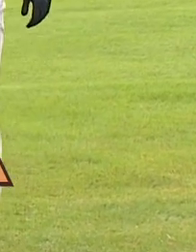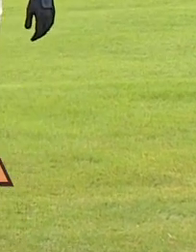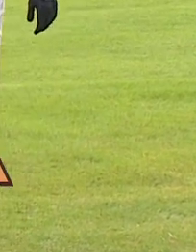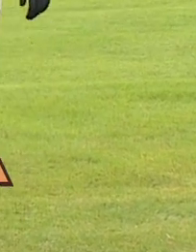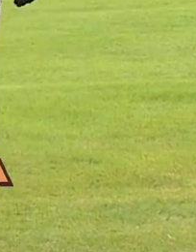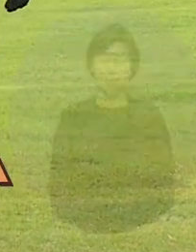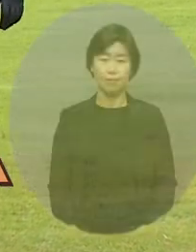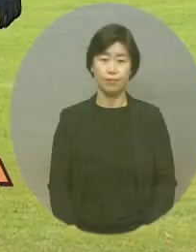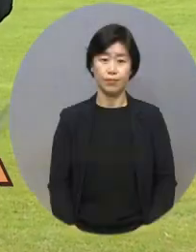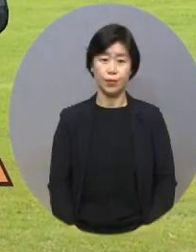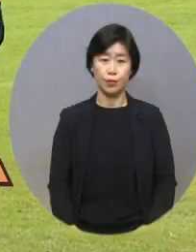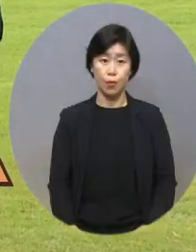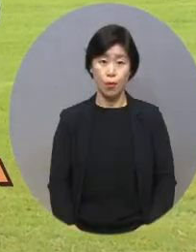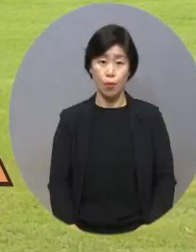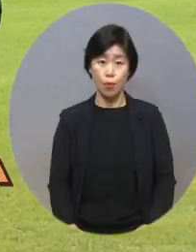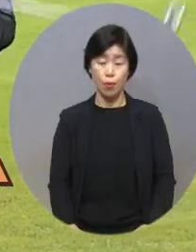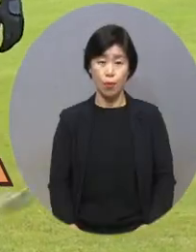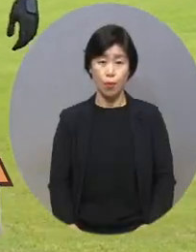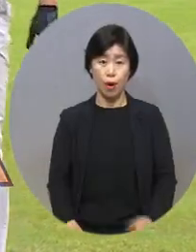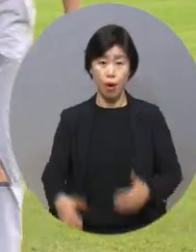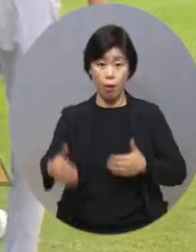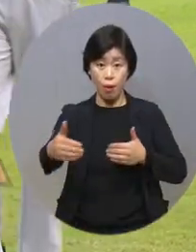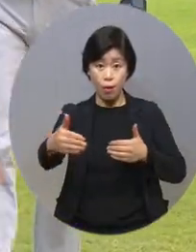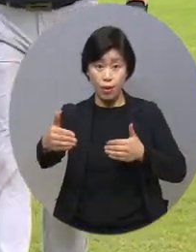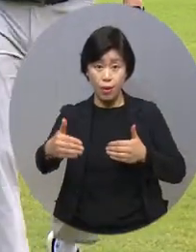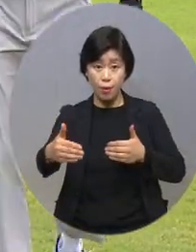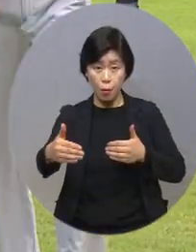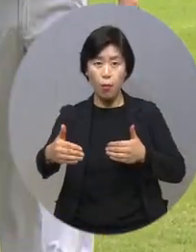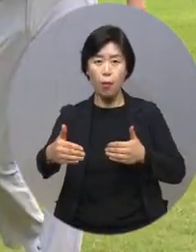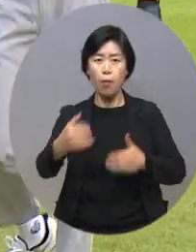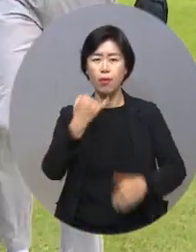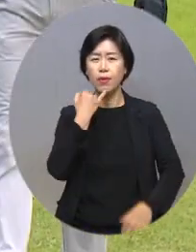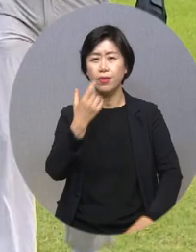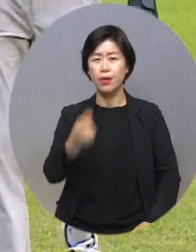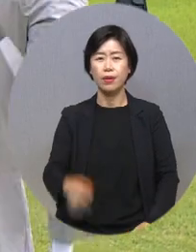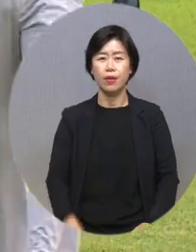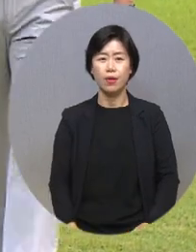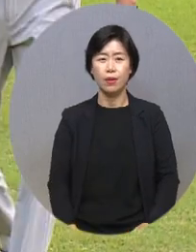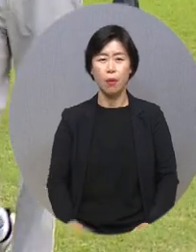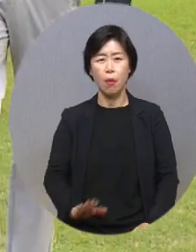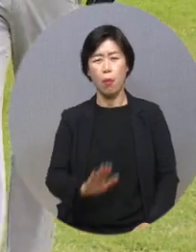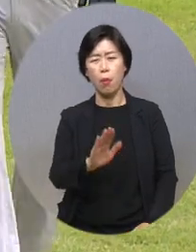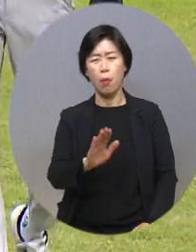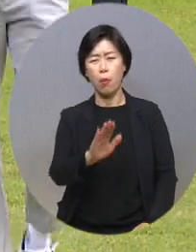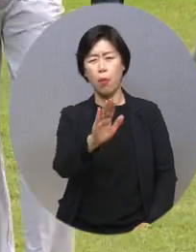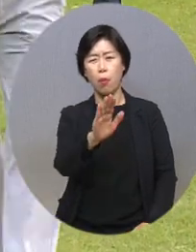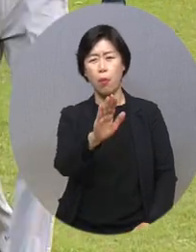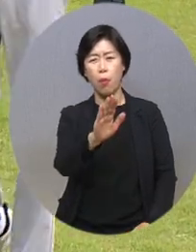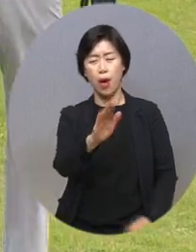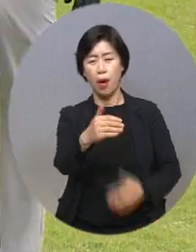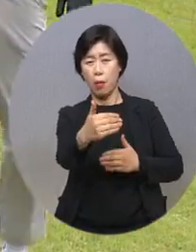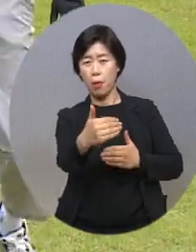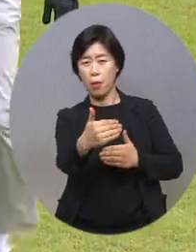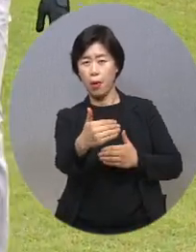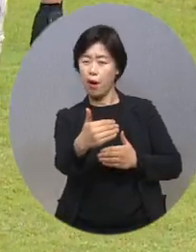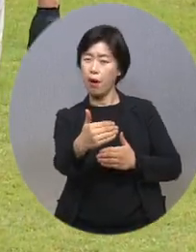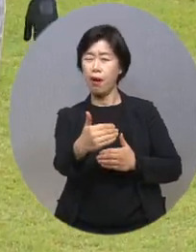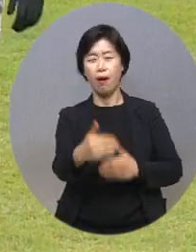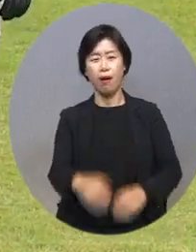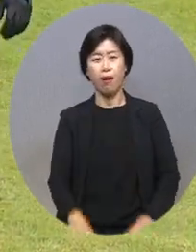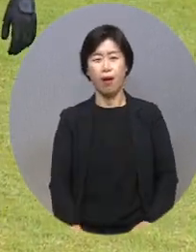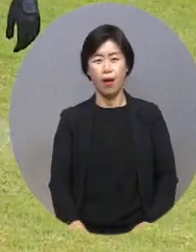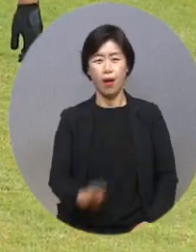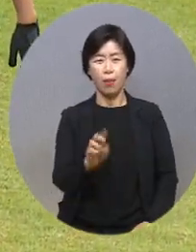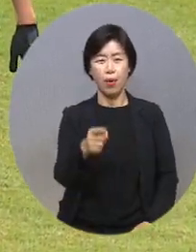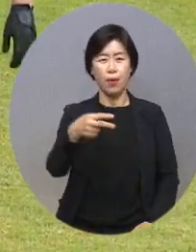오오 거리가 완전. 오 저런 건 넣어야지. 또 오르막 펫. 그것도 오르막 펫이야. 넣어야지. 아, 버디 한번